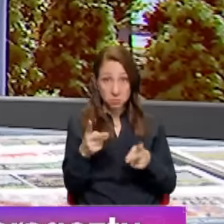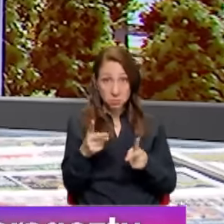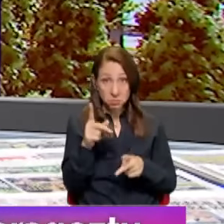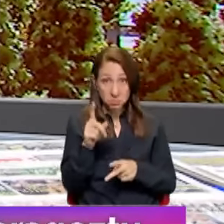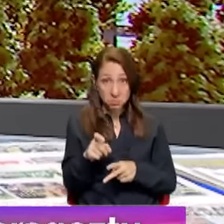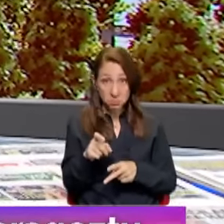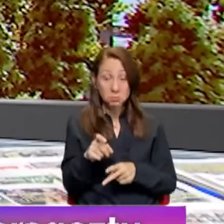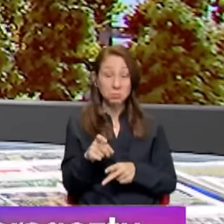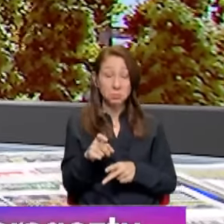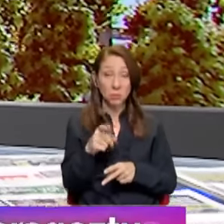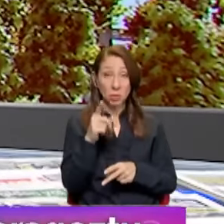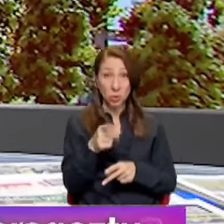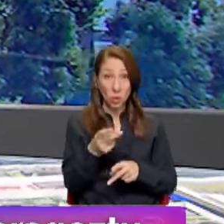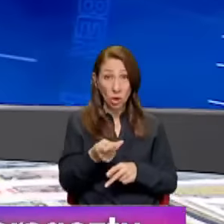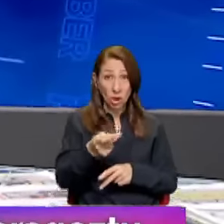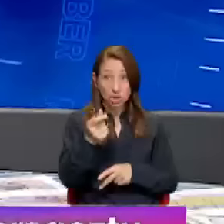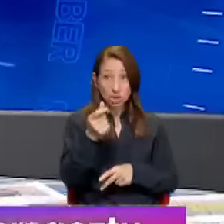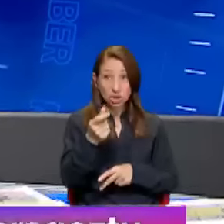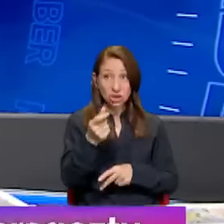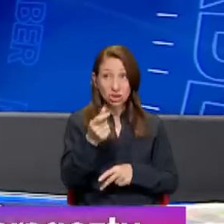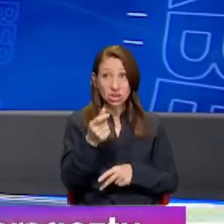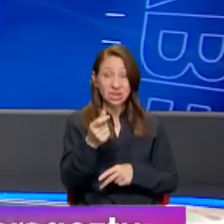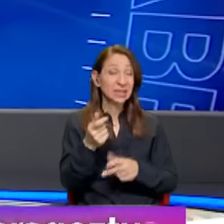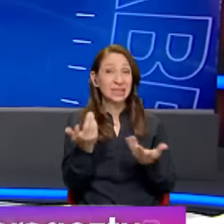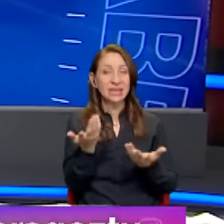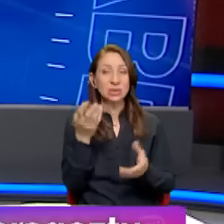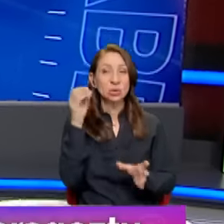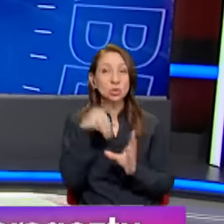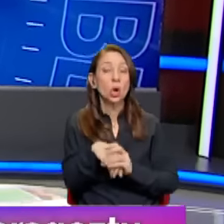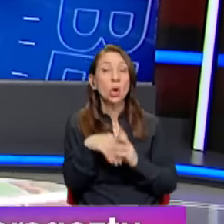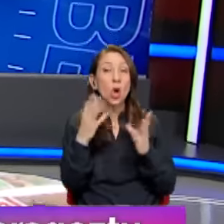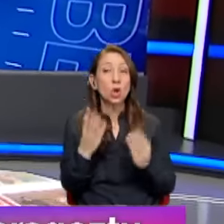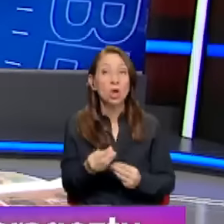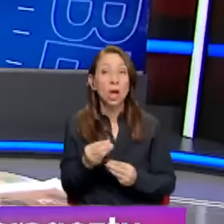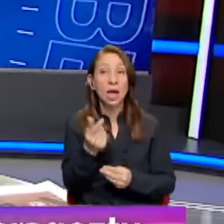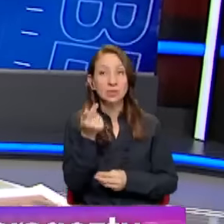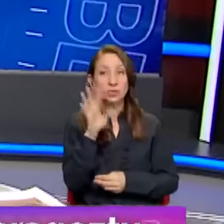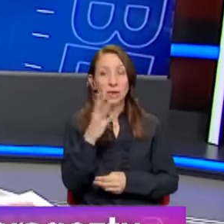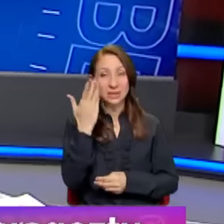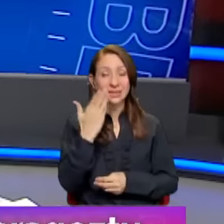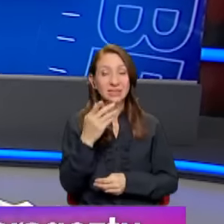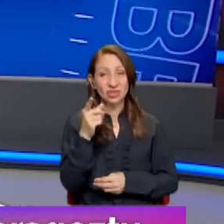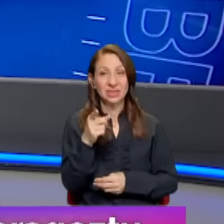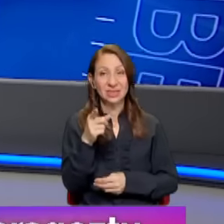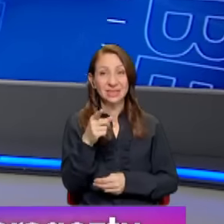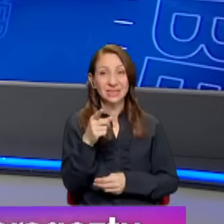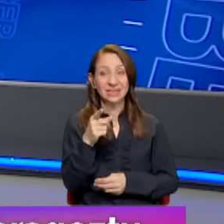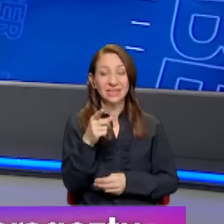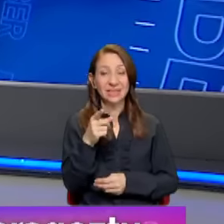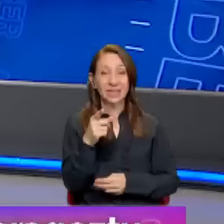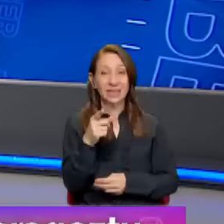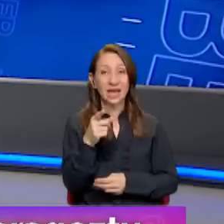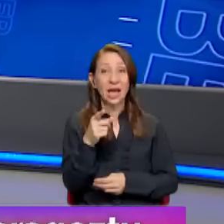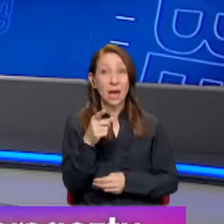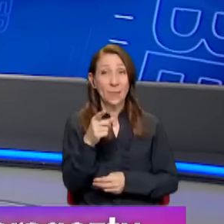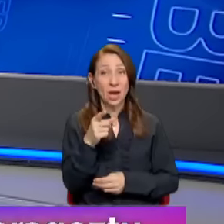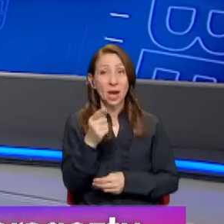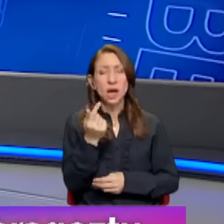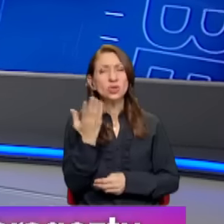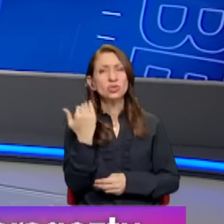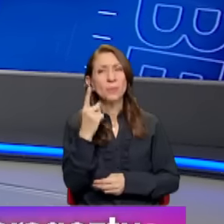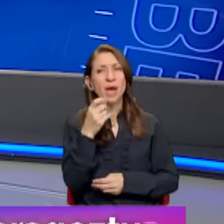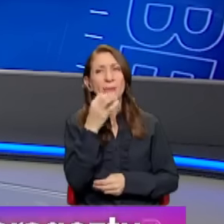mü ve bu Kaçış macerası nasıl sonuçlandı Az sonra ekranlarınıza getireceğiz ama az